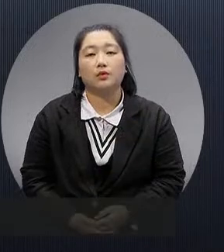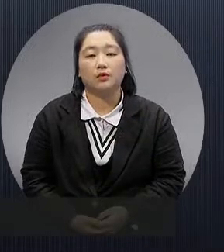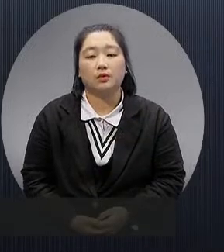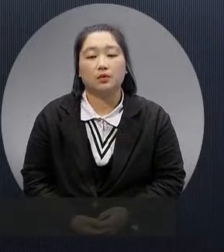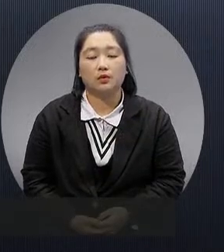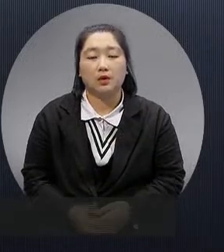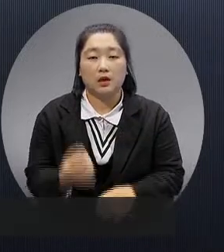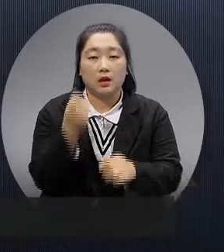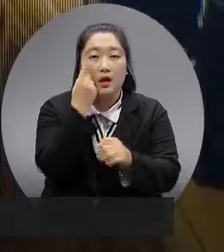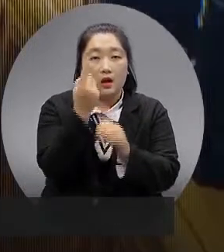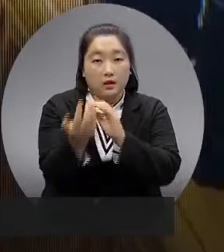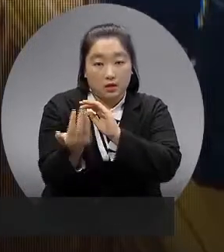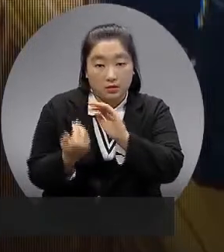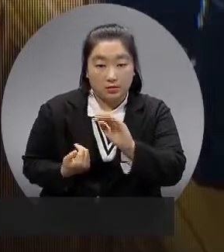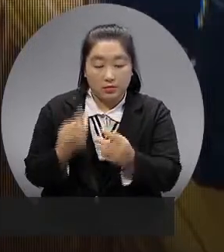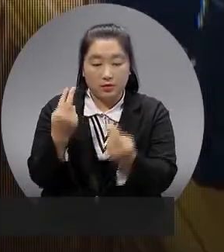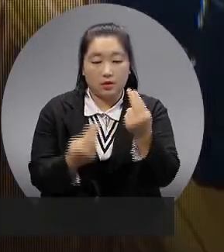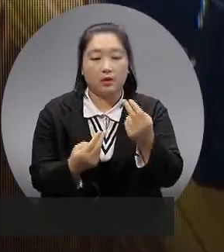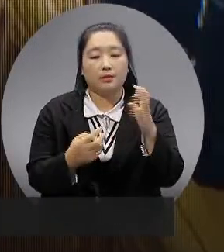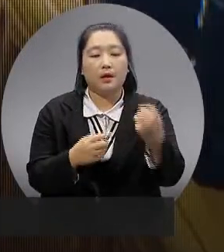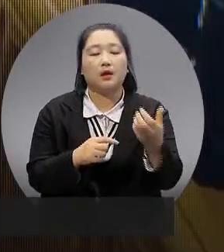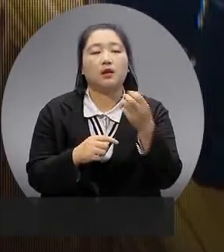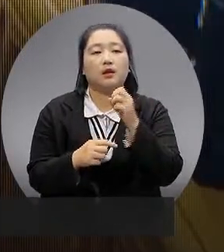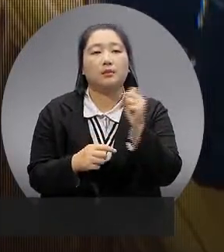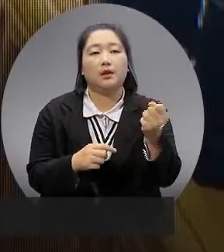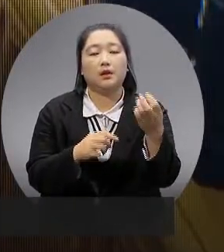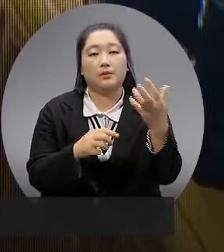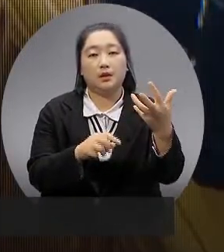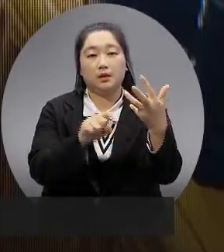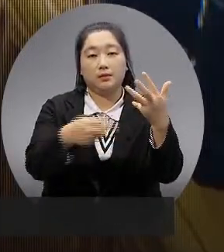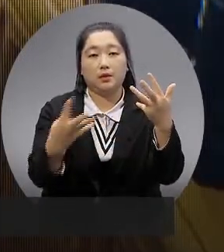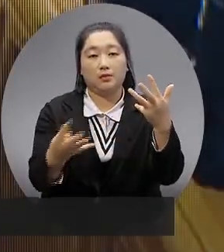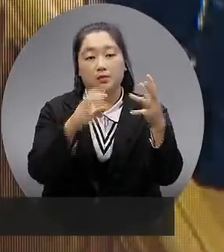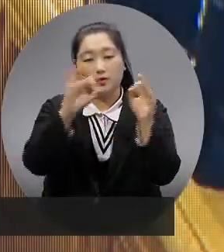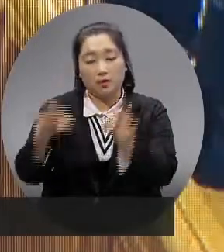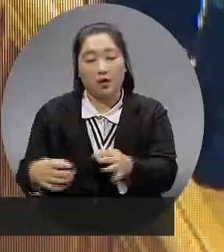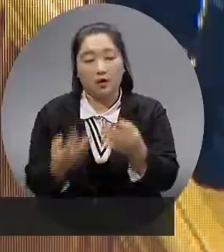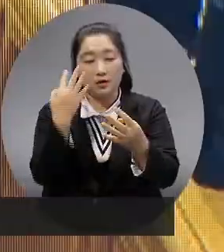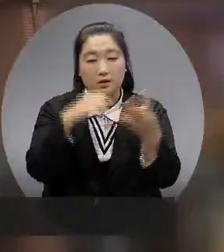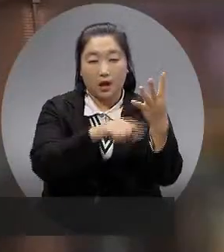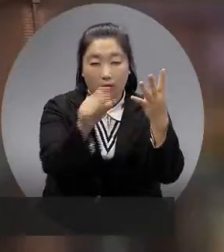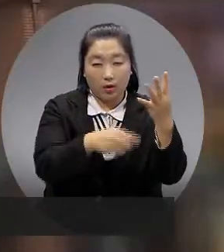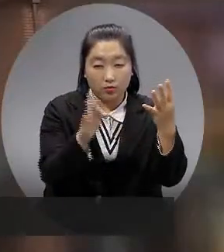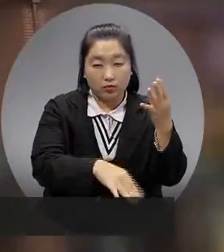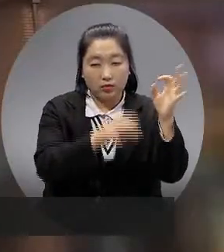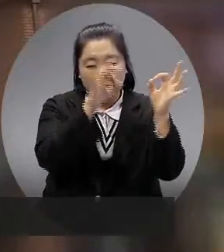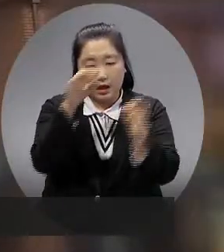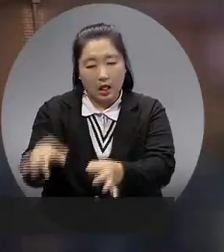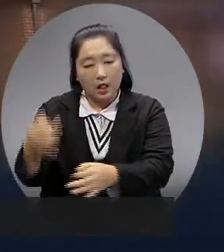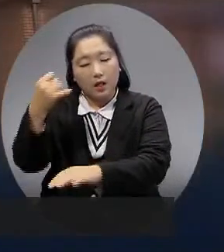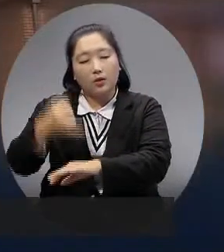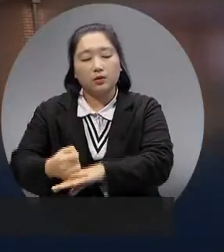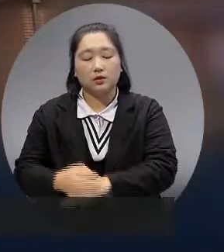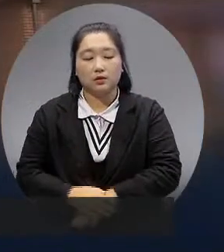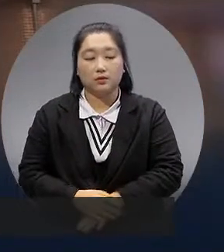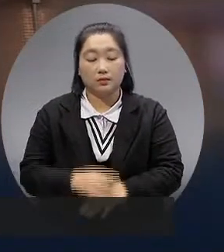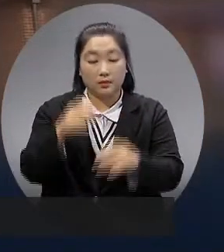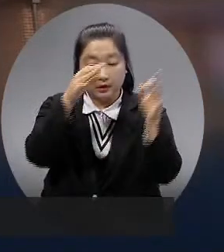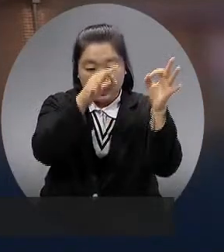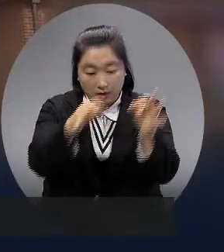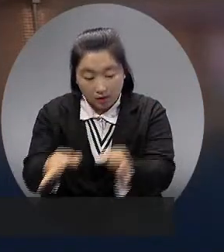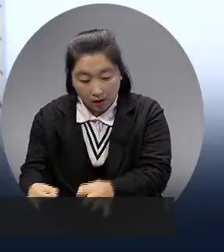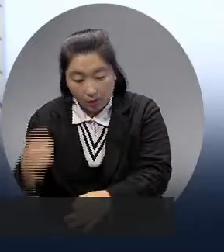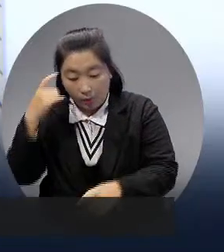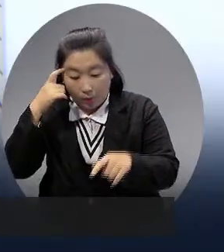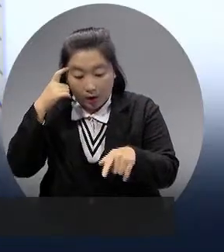전보다 8.3%포인트 떨어져 지난해 4월 이후 가장 낮았습니다. 이렇게 낙찰가율이 하락한 이유는 이 매매